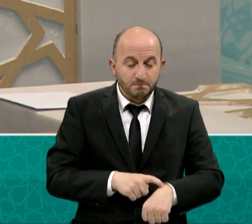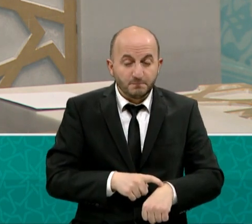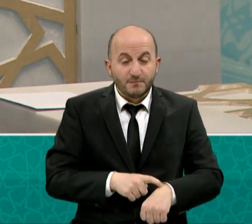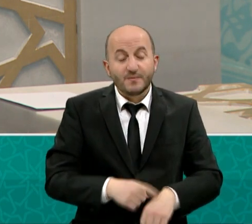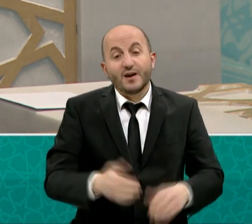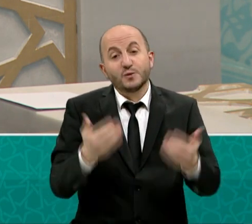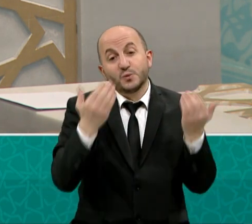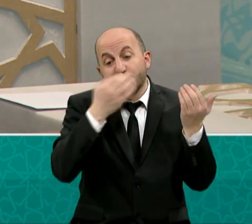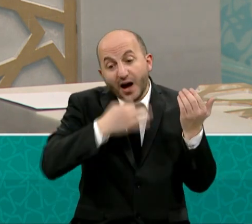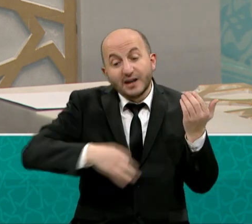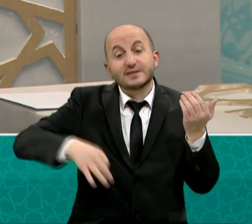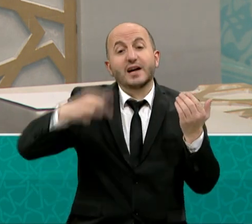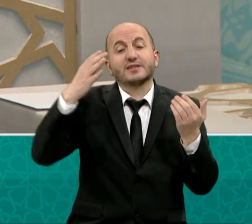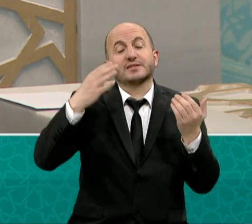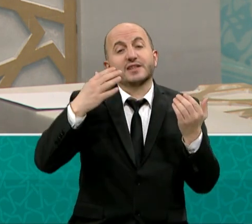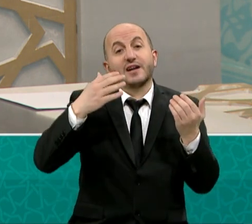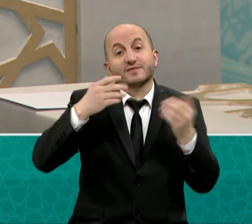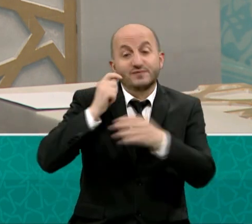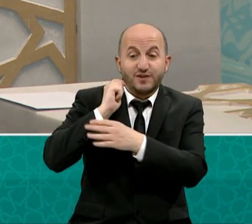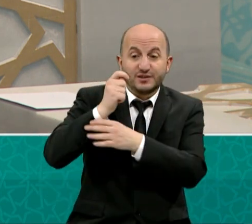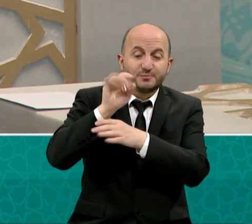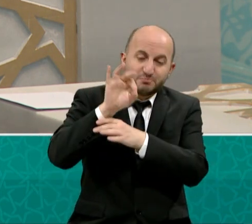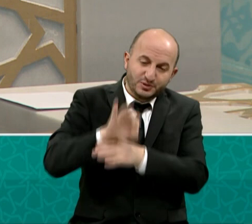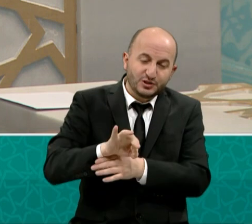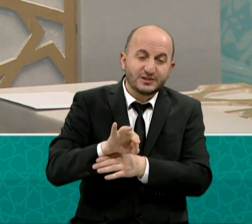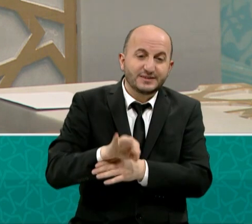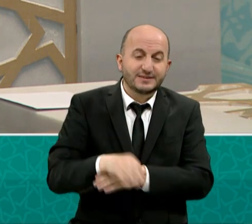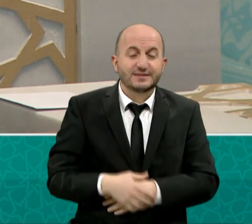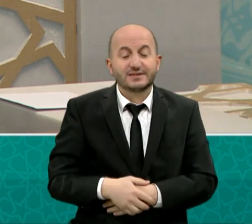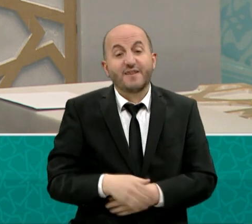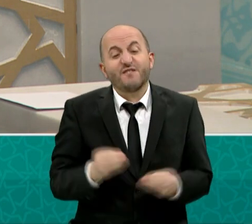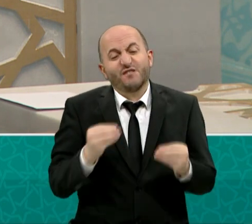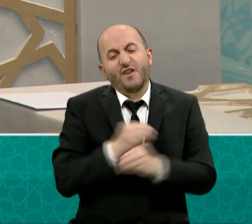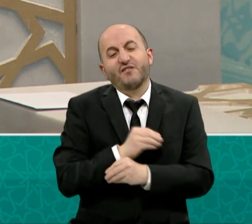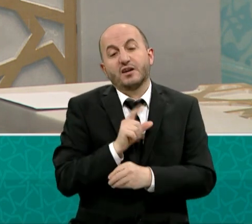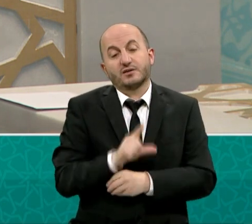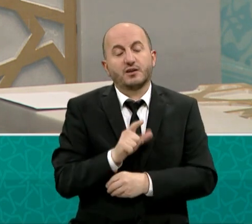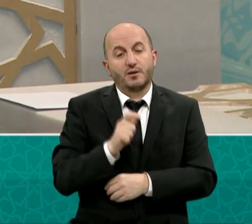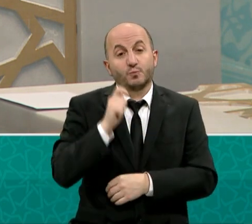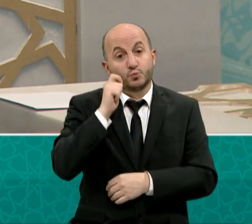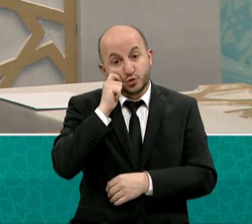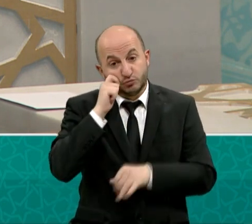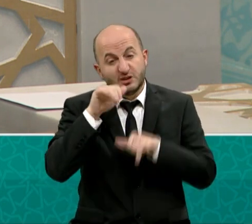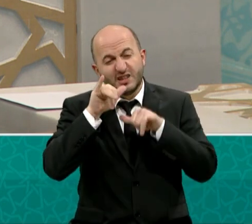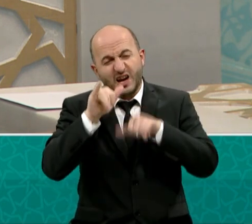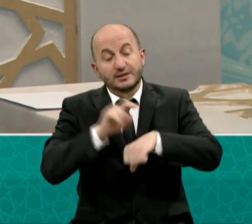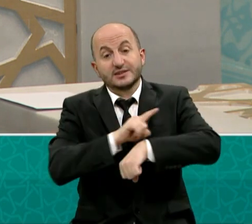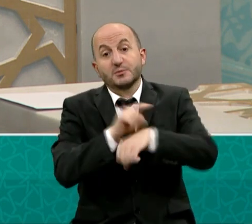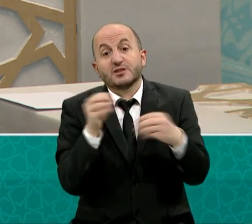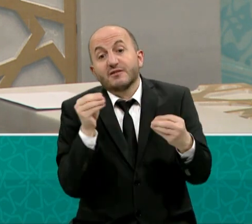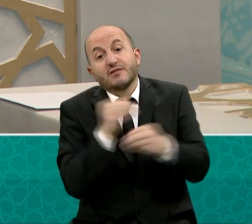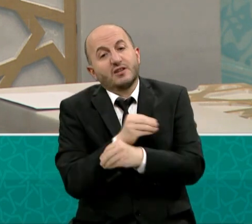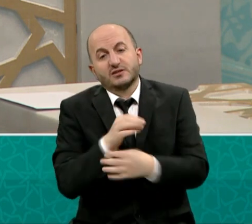dua ederken, vaazımıza başlarken vefa gereği Müslüman aynı zamanda vefalı